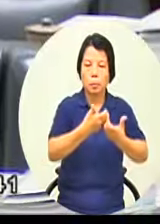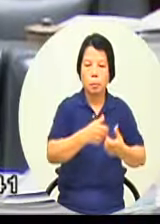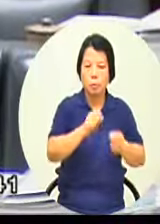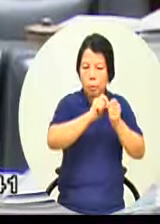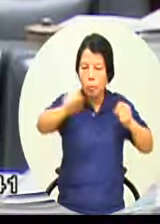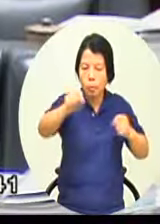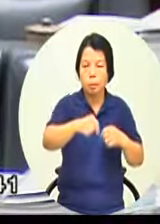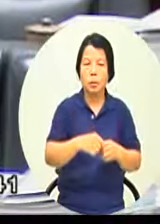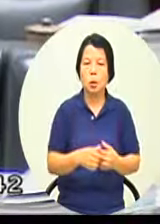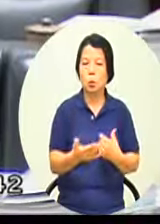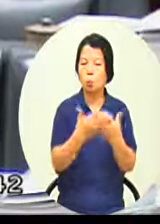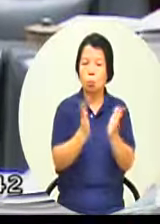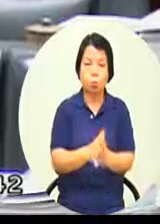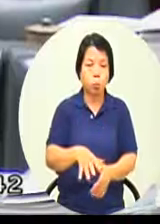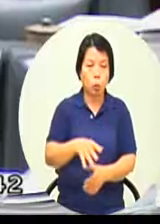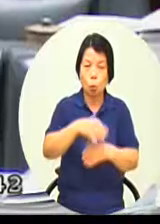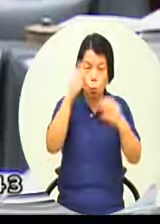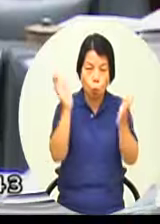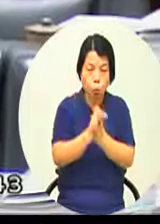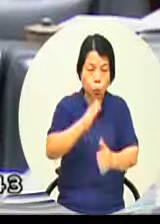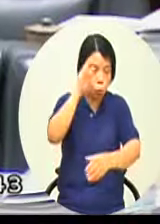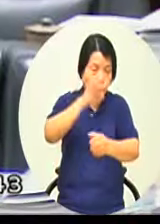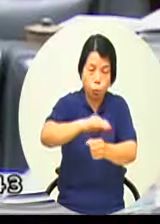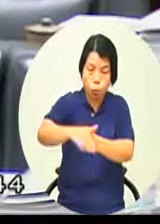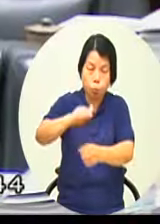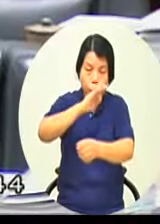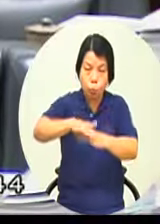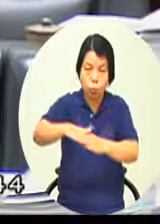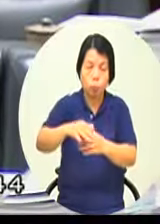求你全部盖。你像对面边，